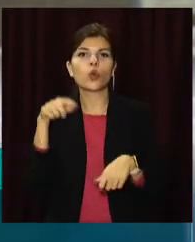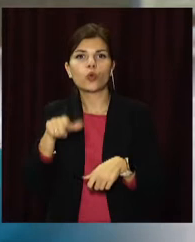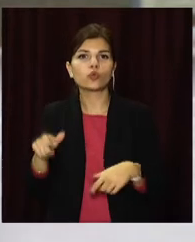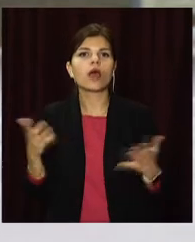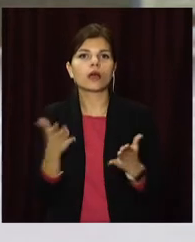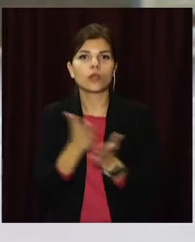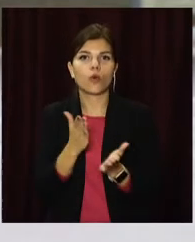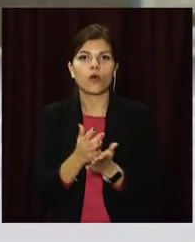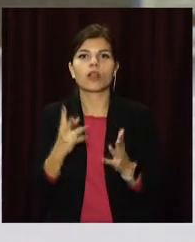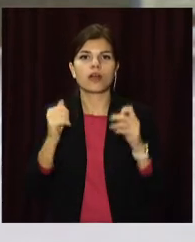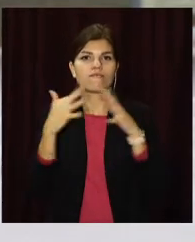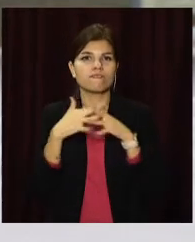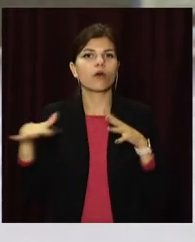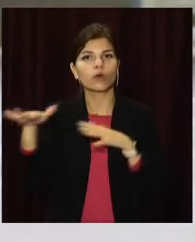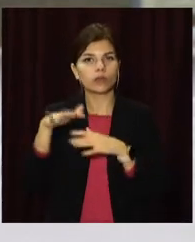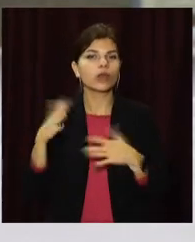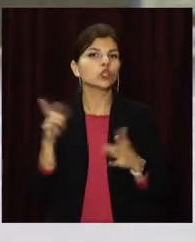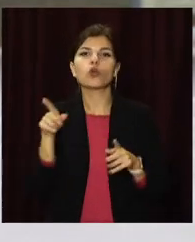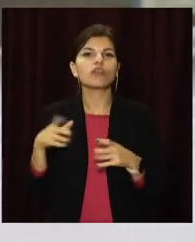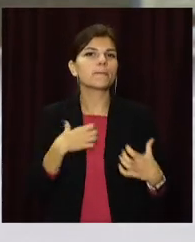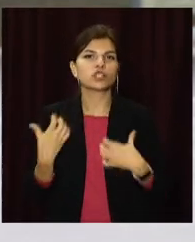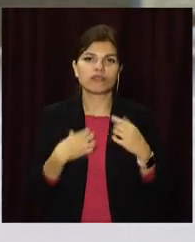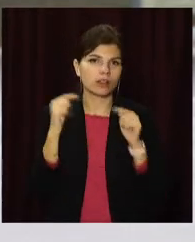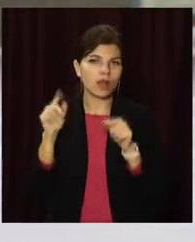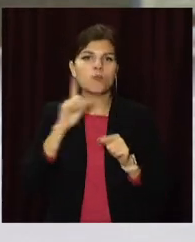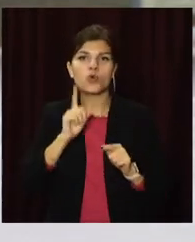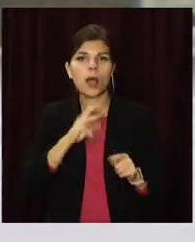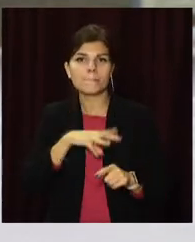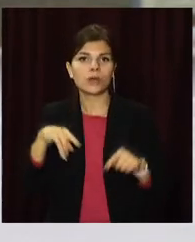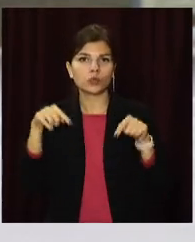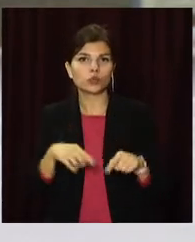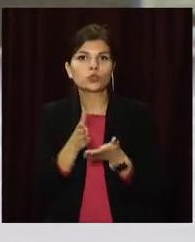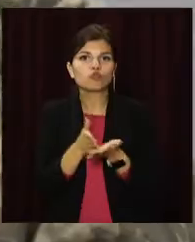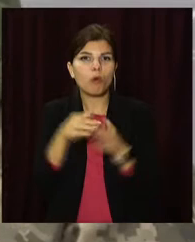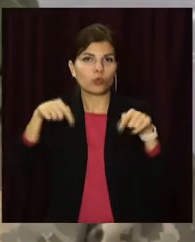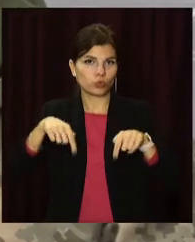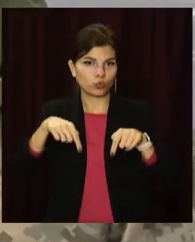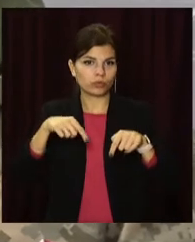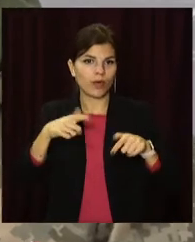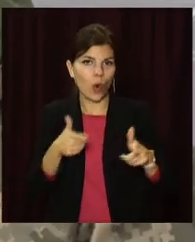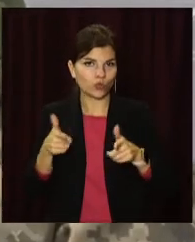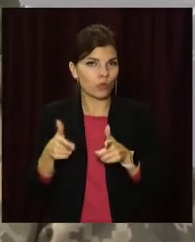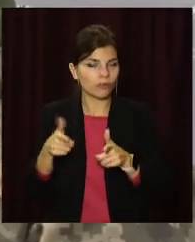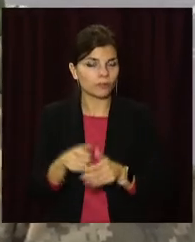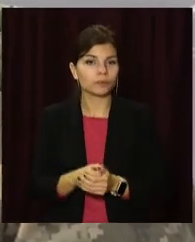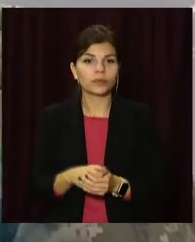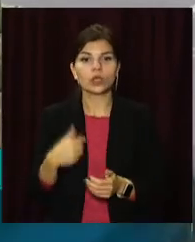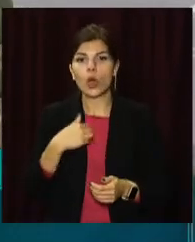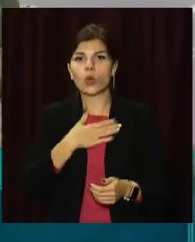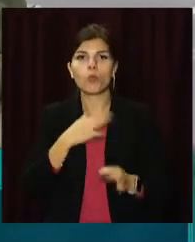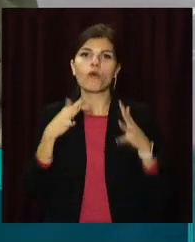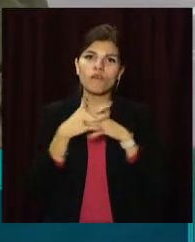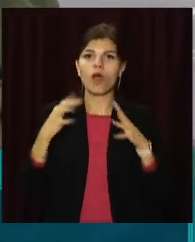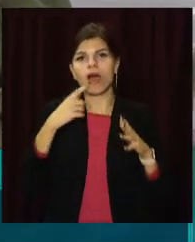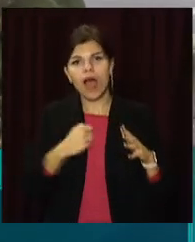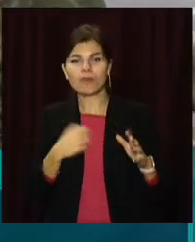які знаходяться на фронті, що вони переживають там, поки ми проходимо службу тут. Я більше люблю про війну, про